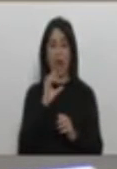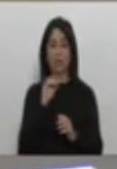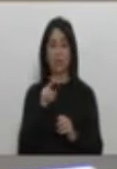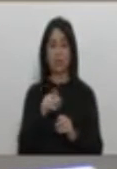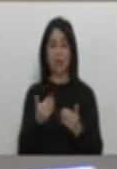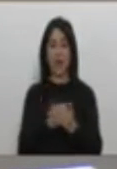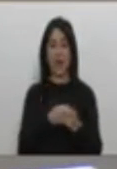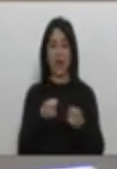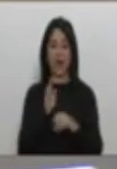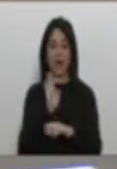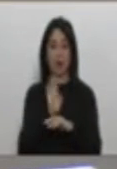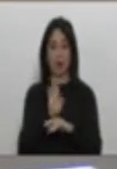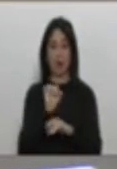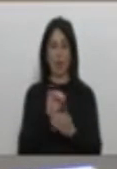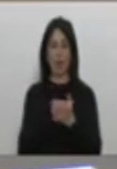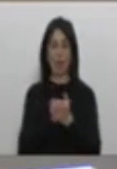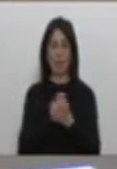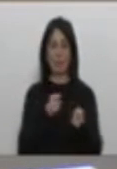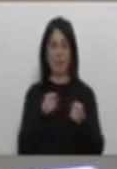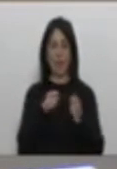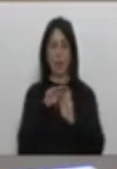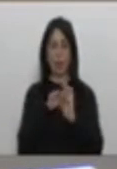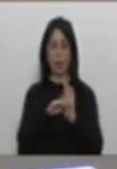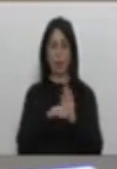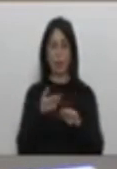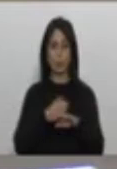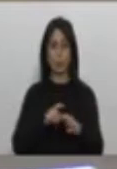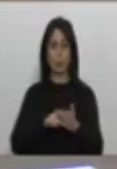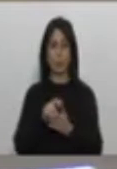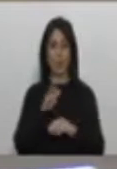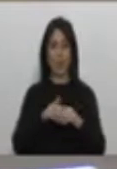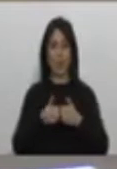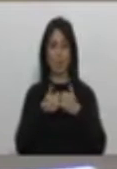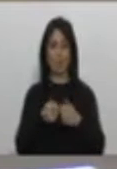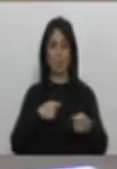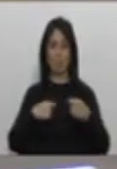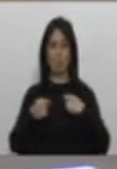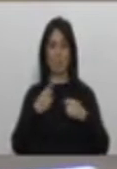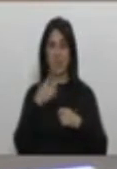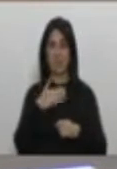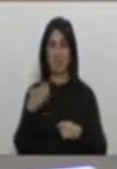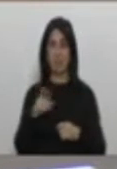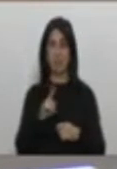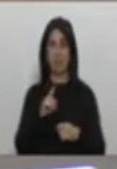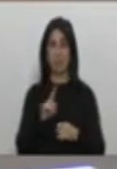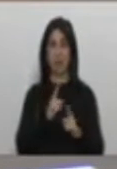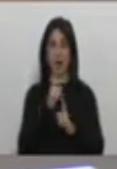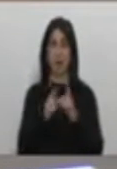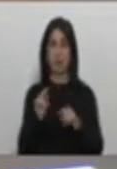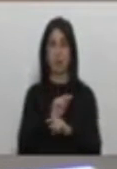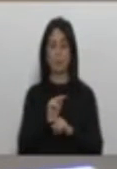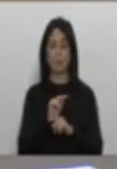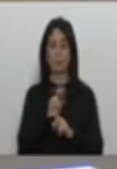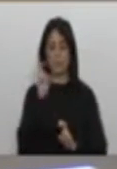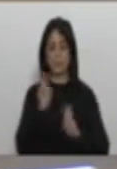ახალი რეგულირების და ევროკავშირის რეგულაციების აი ამ რთულ გზაზე ხელი შეეწყოს ბიზნეს ერთის მხრივ, რომ გამოასწოროს